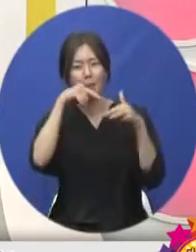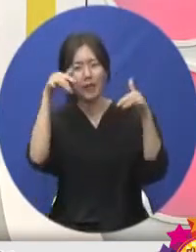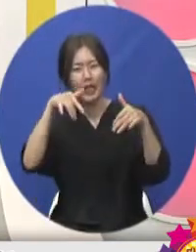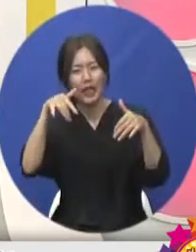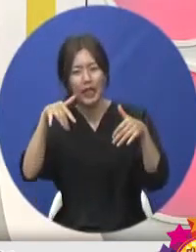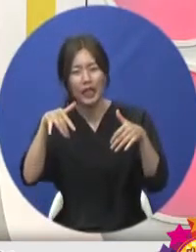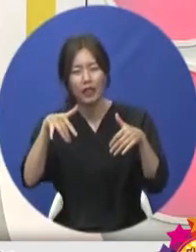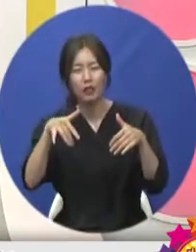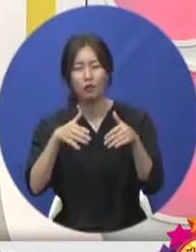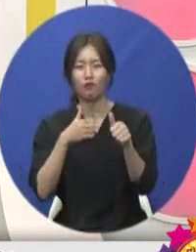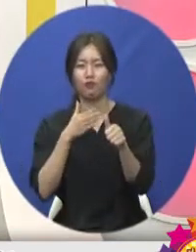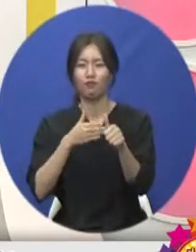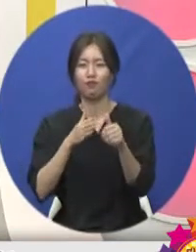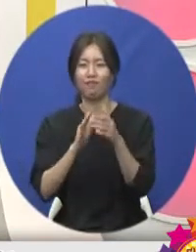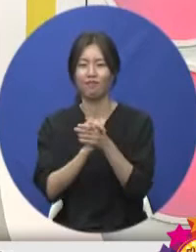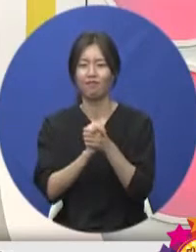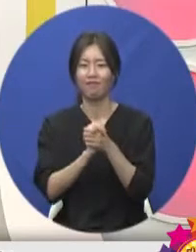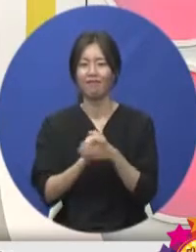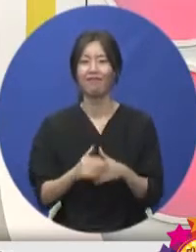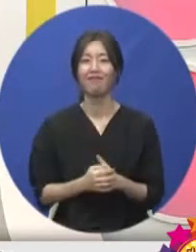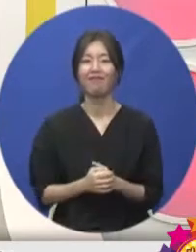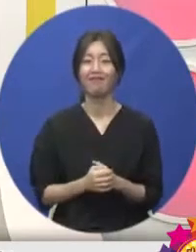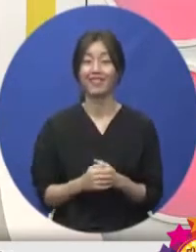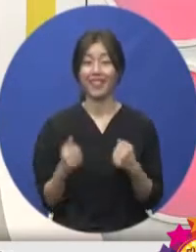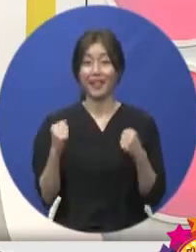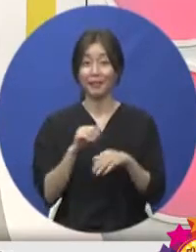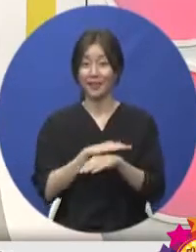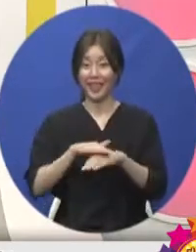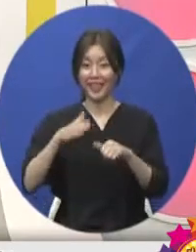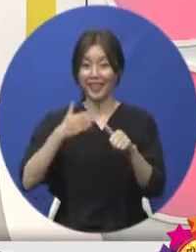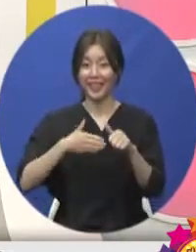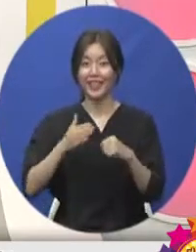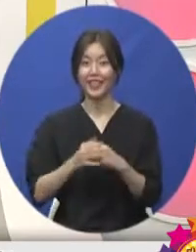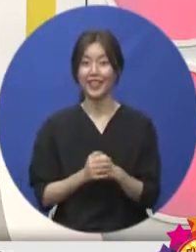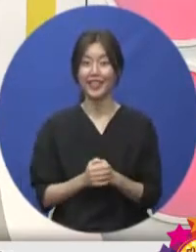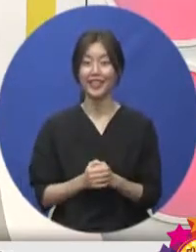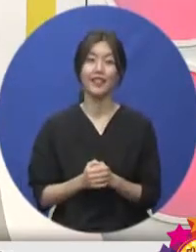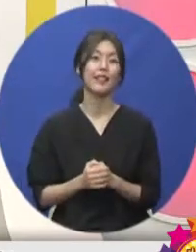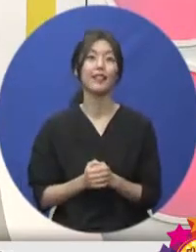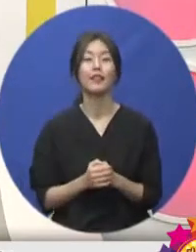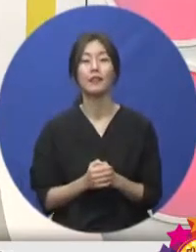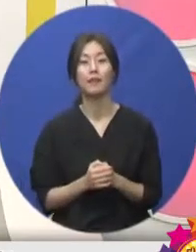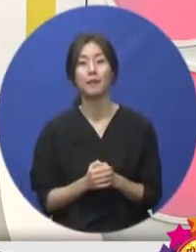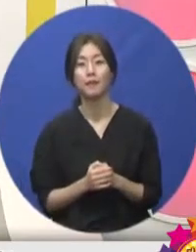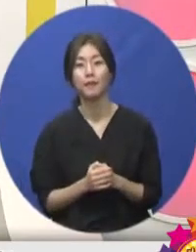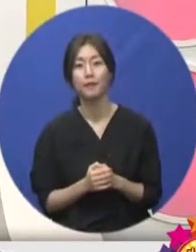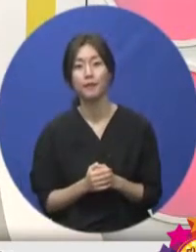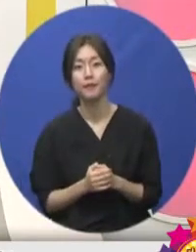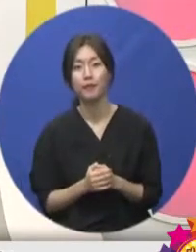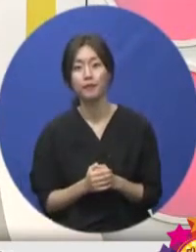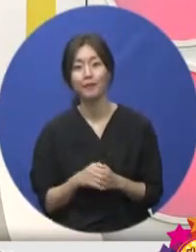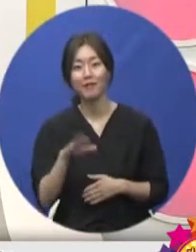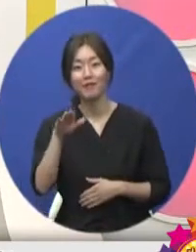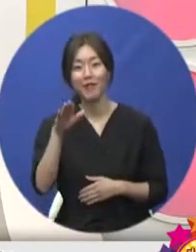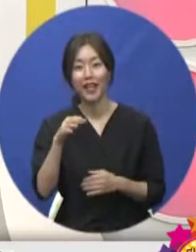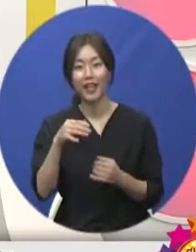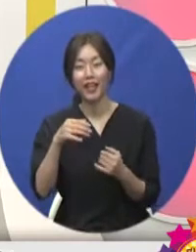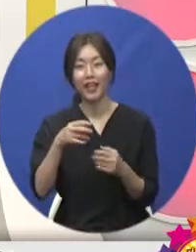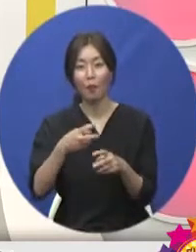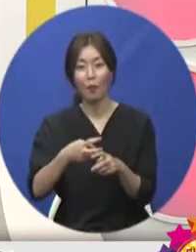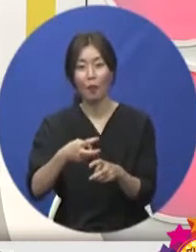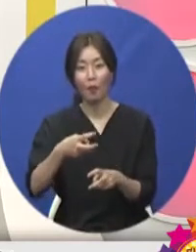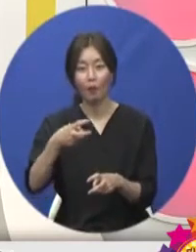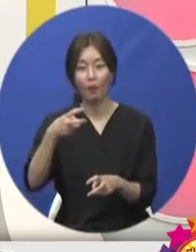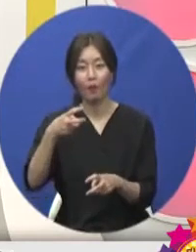좋겠어요, 아버님. 그러면 좋죠. 힘내서 네. 잘 불러주세요. 우리 아버님한테도 그 다이어트 하신